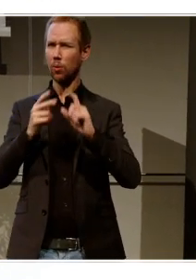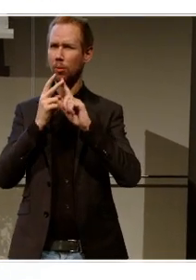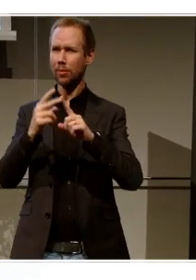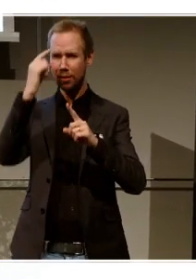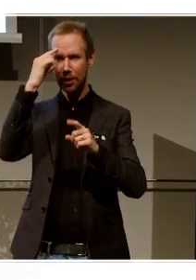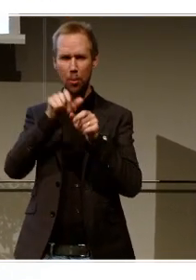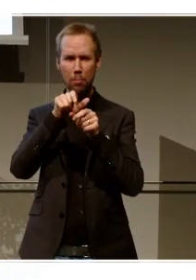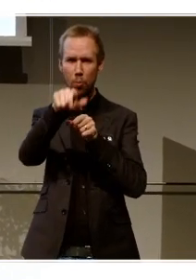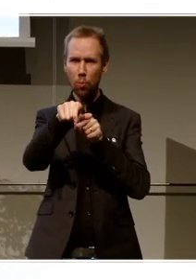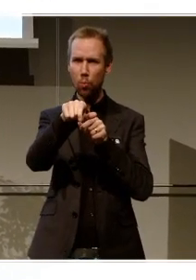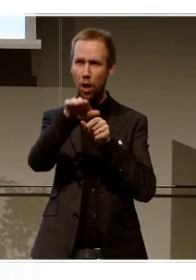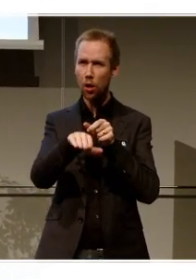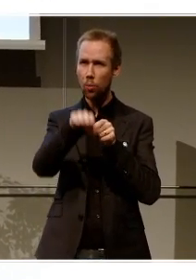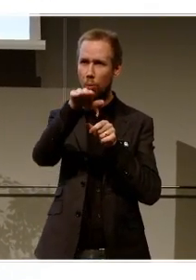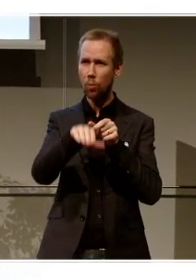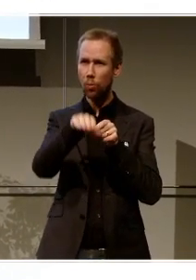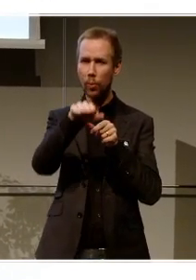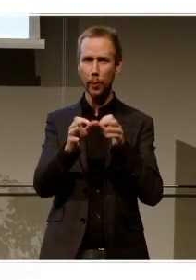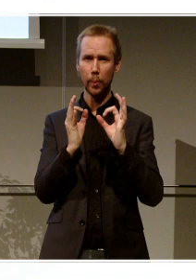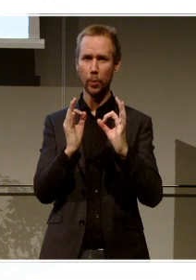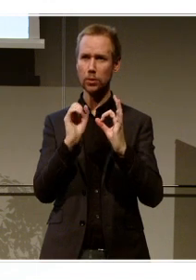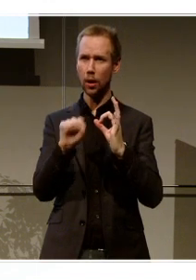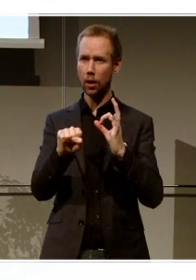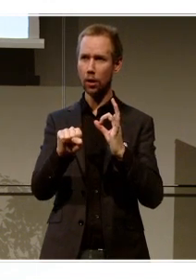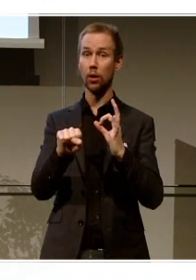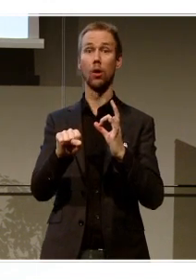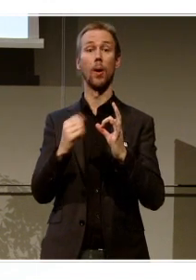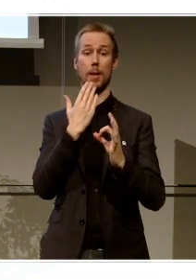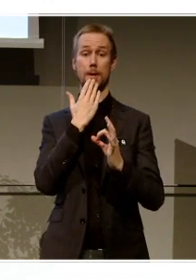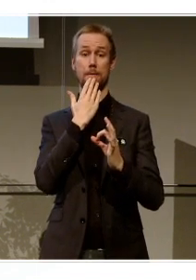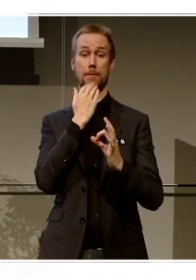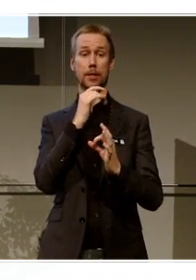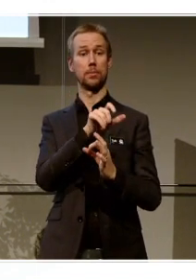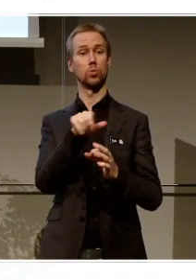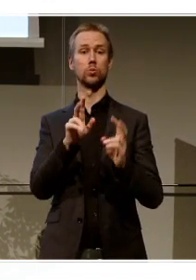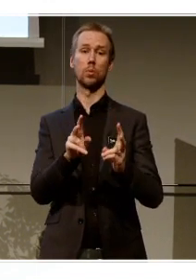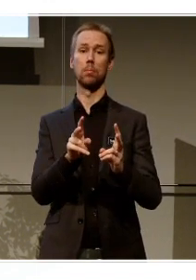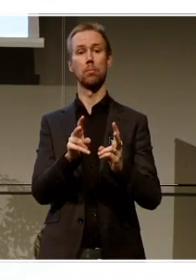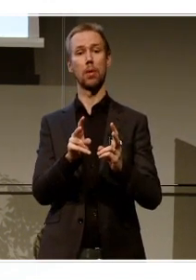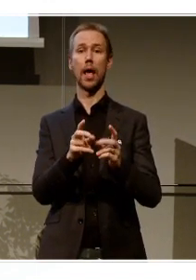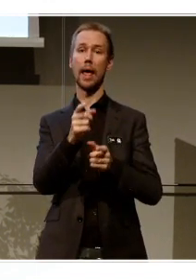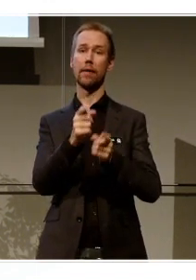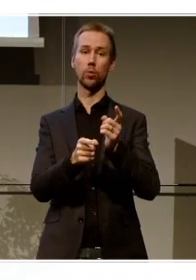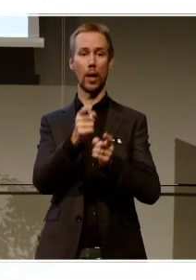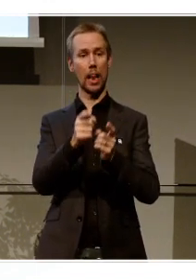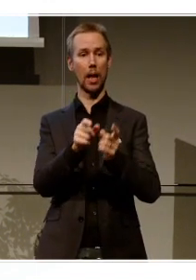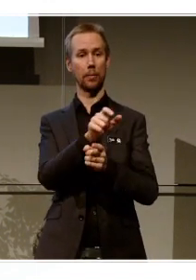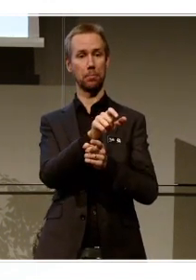hade förut. Och vilka är det då vi ser som potentiella resenärer som kan utestängas?